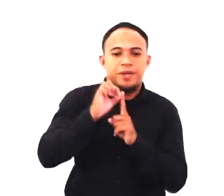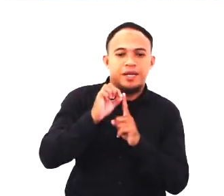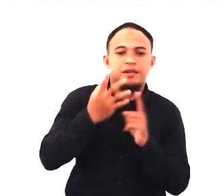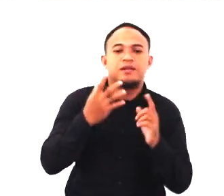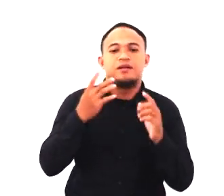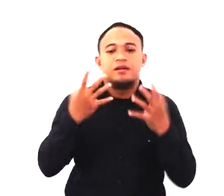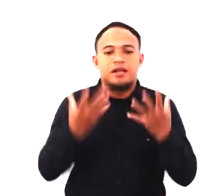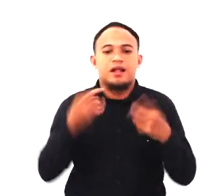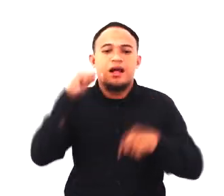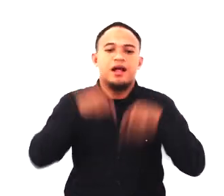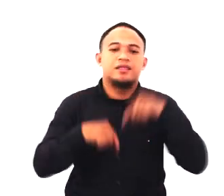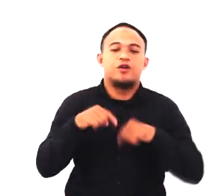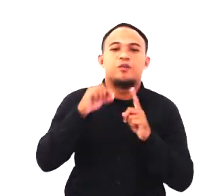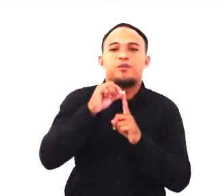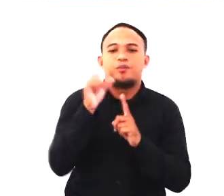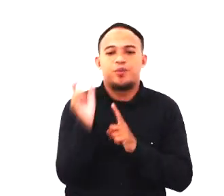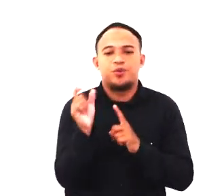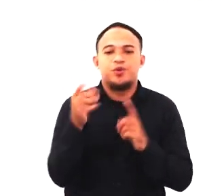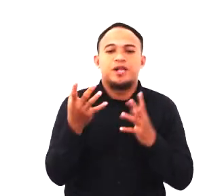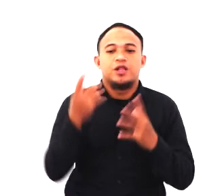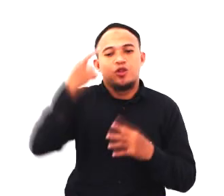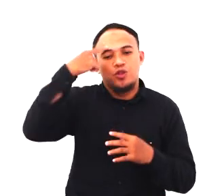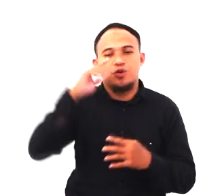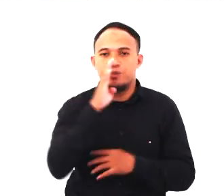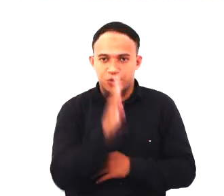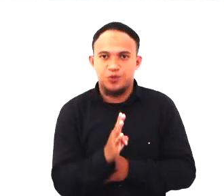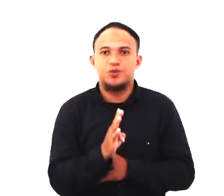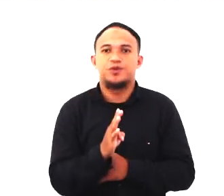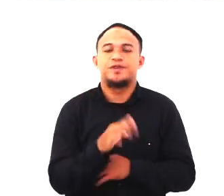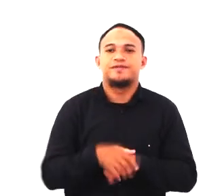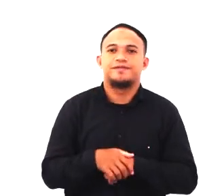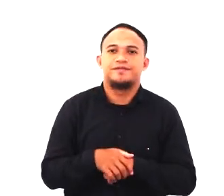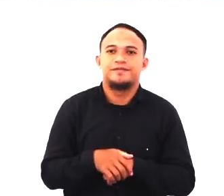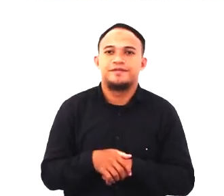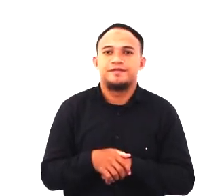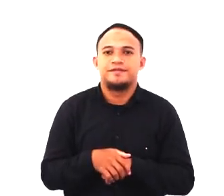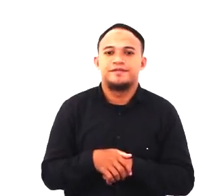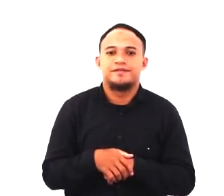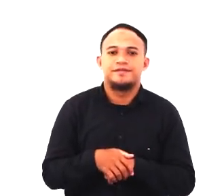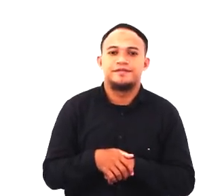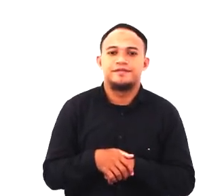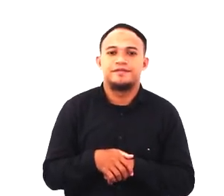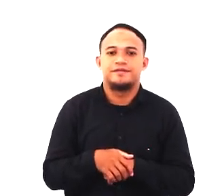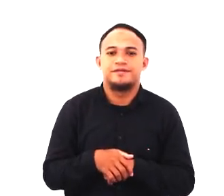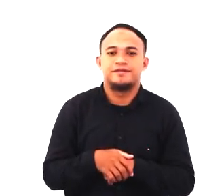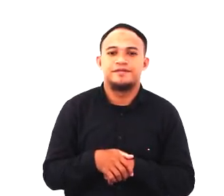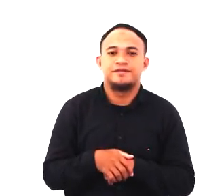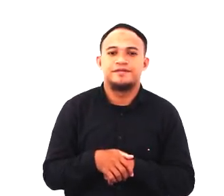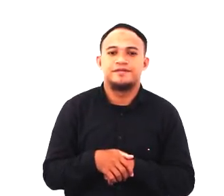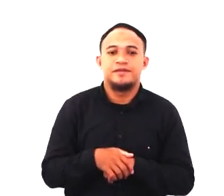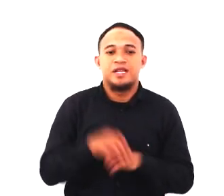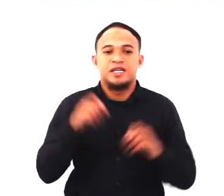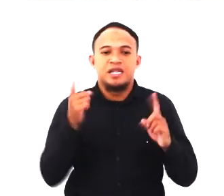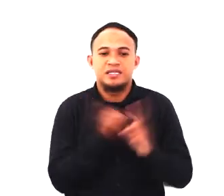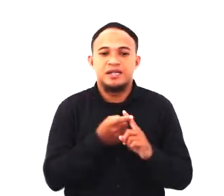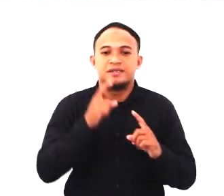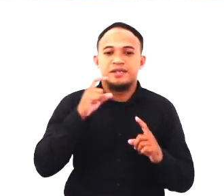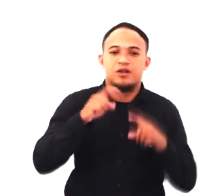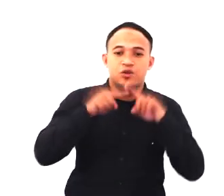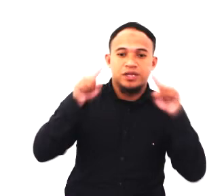bantu menyelesaikan proyek. Jadi saya rekomendasikan ke WLP dan Dinas PU, Kesudin